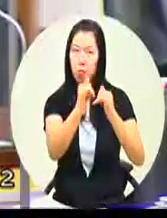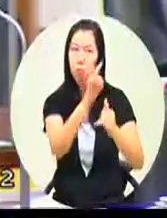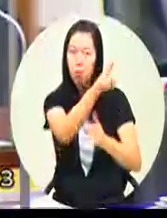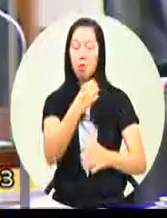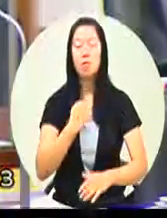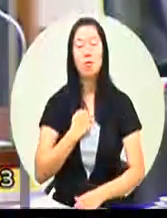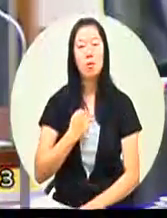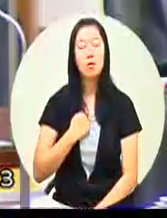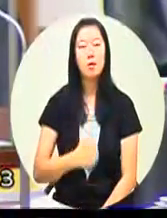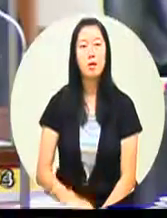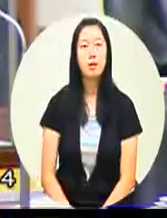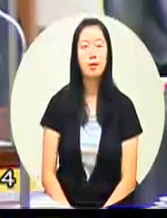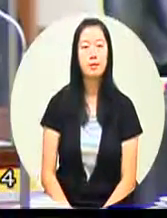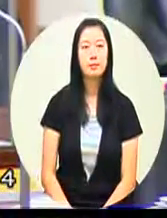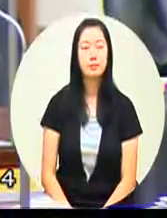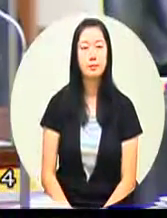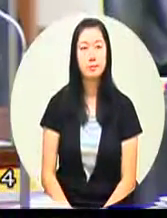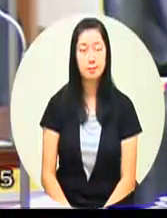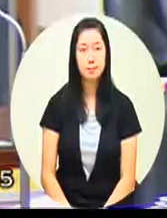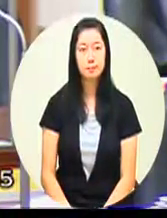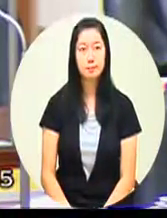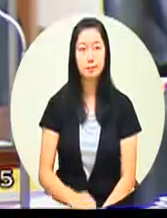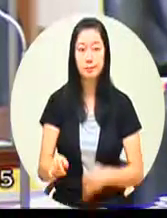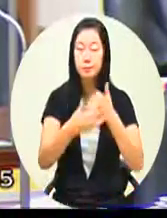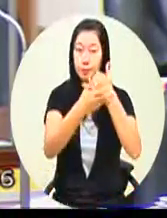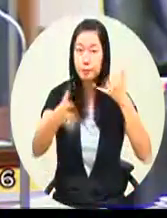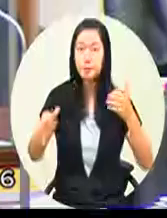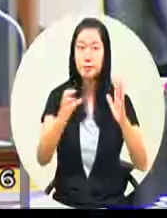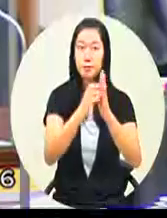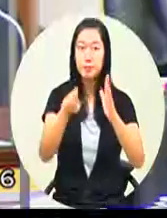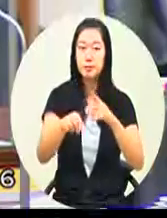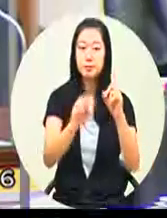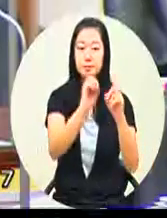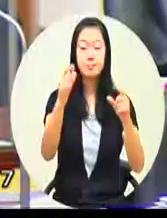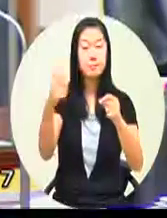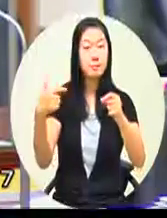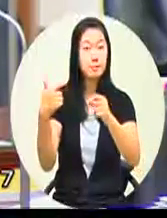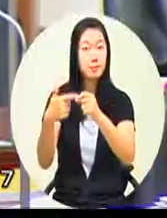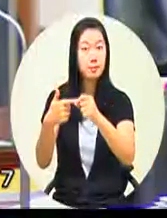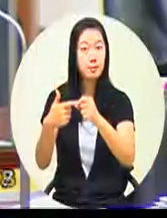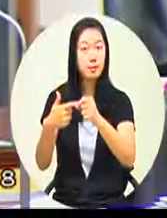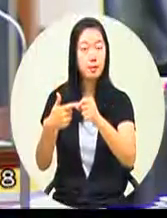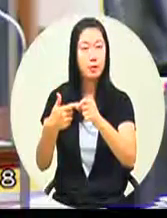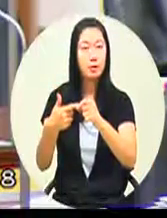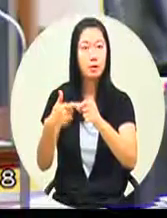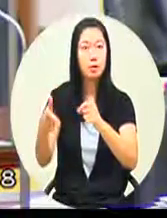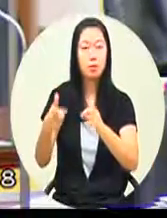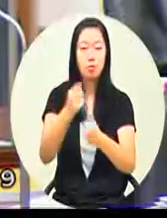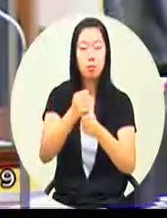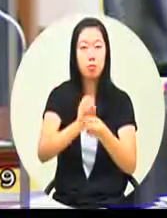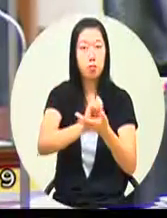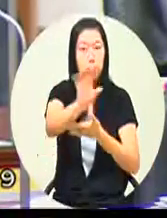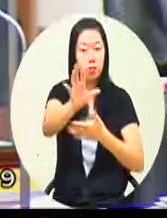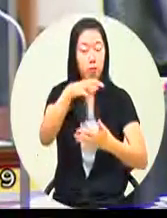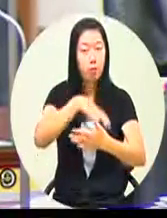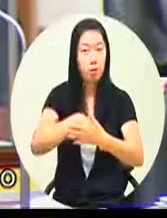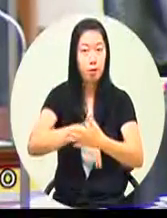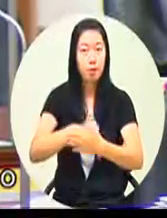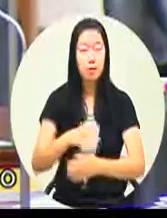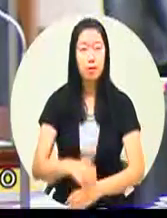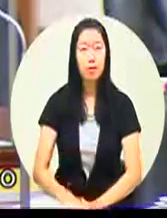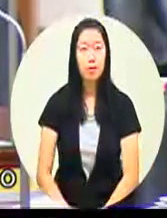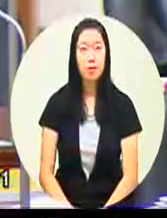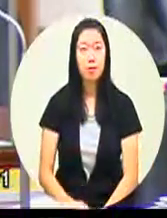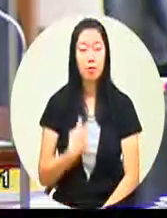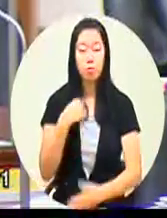哈，针对这个部分哈，海洋局在我们106年这个业务报告里面呢哈，本市